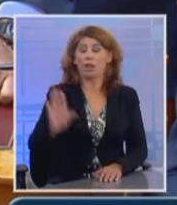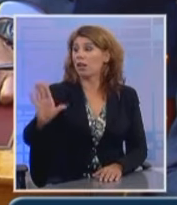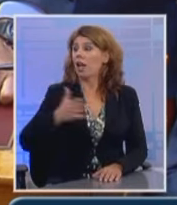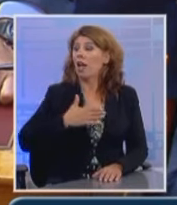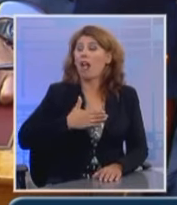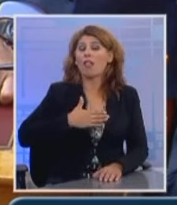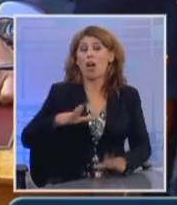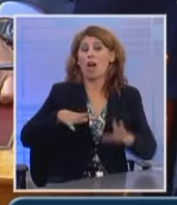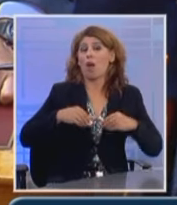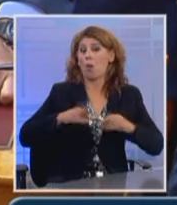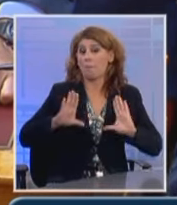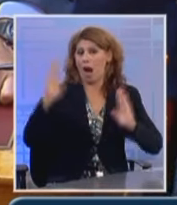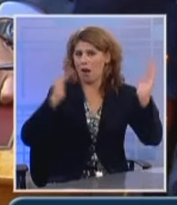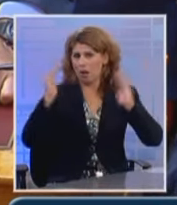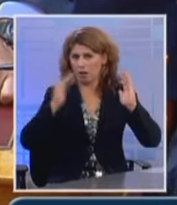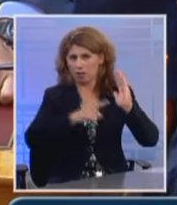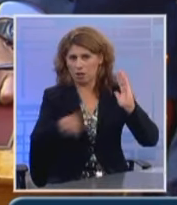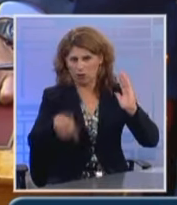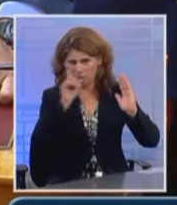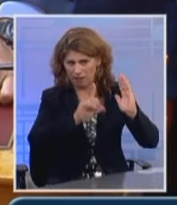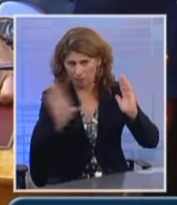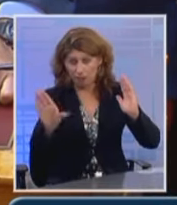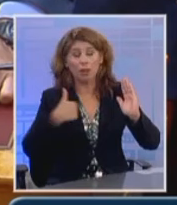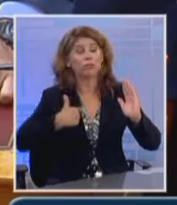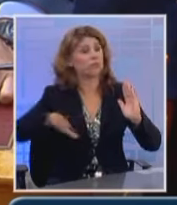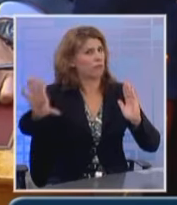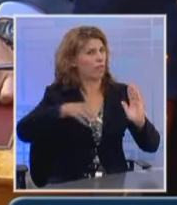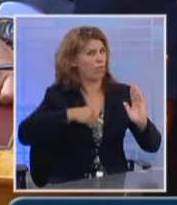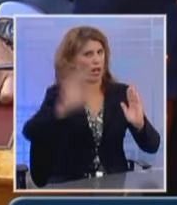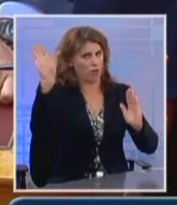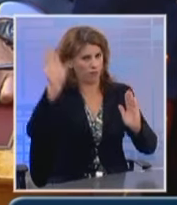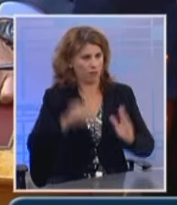κανέναν ότι αυτό είναι ψευδές.